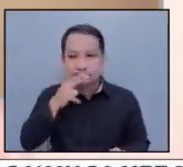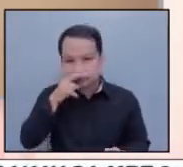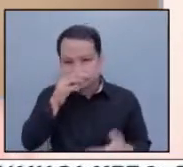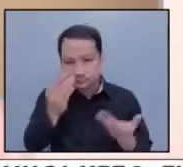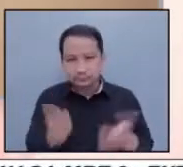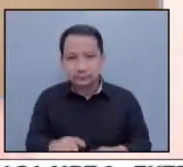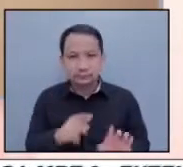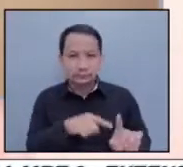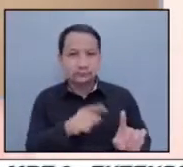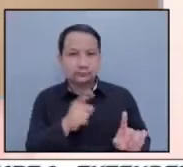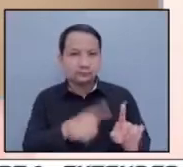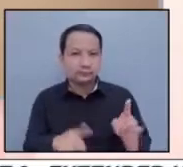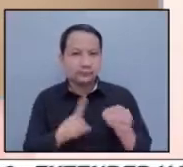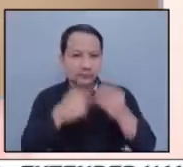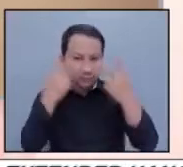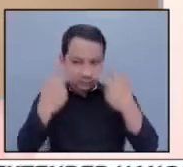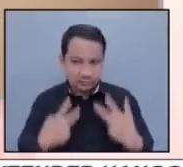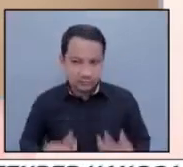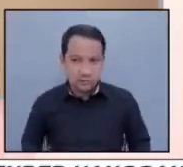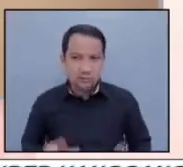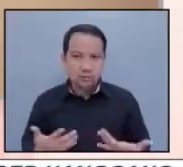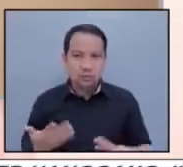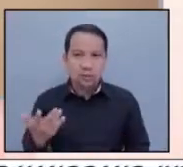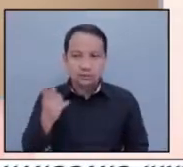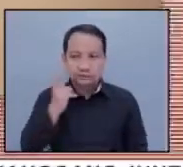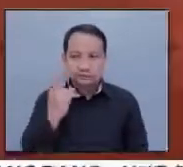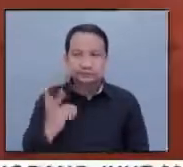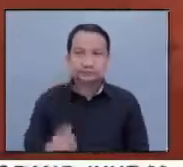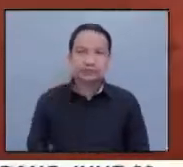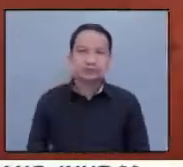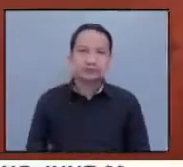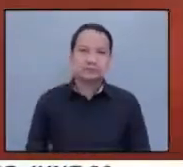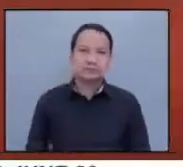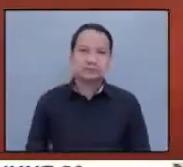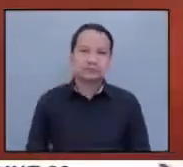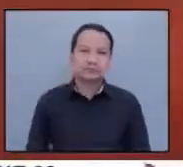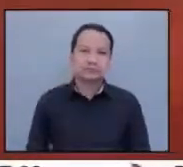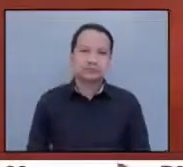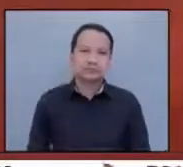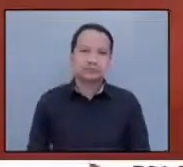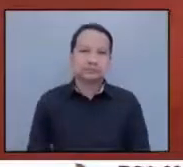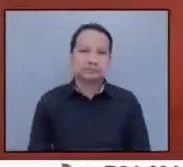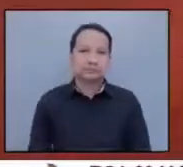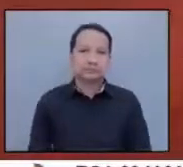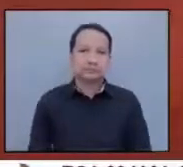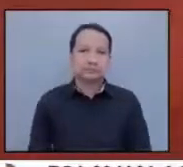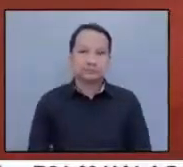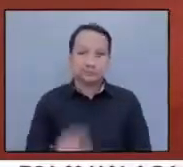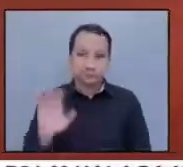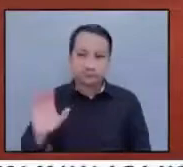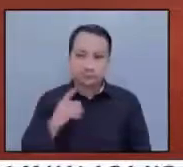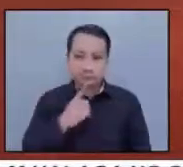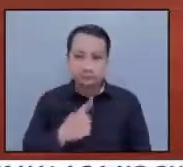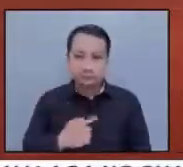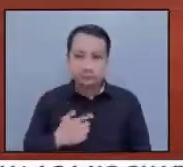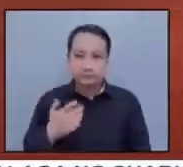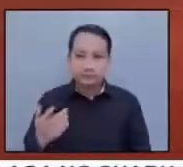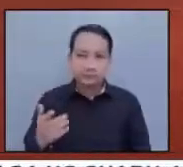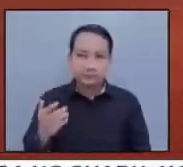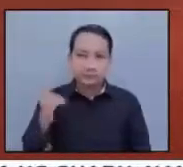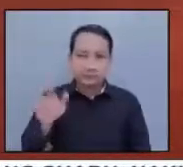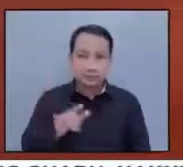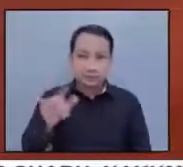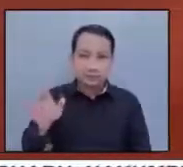yung katuwan ko. Opo. Tulad niya ng tanong mo, Dayan, yung iba pa natin mga kasamahan sa mga sa ibang bansa sa